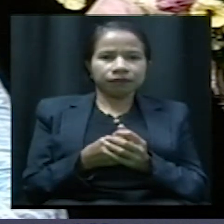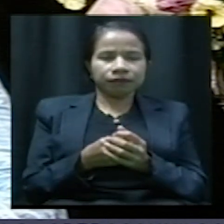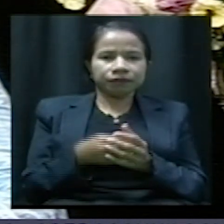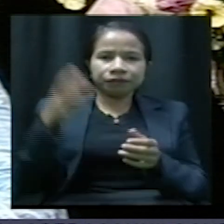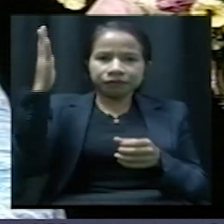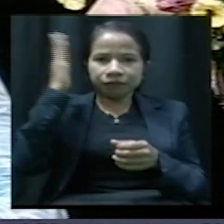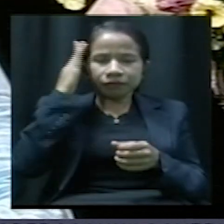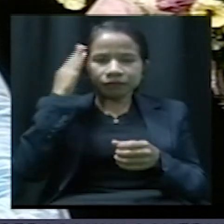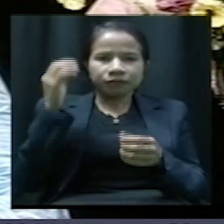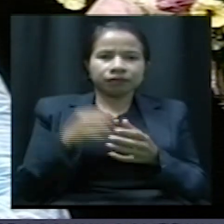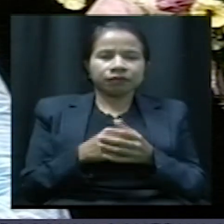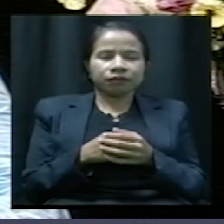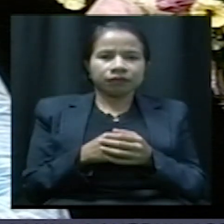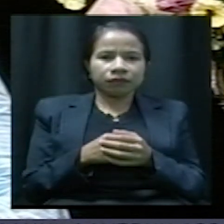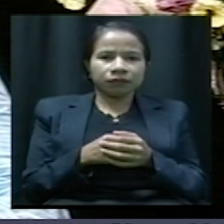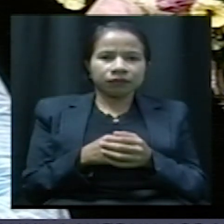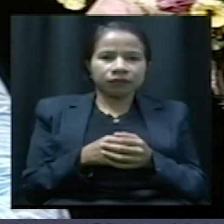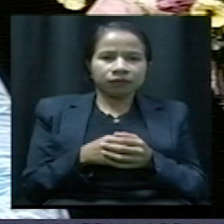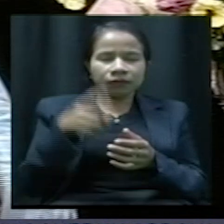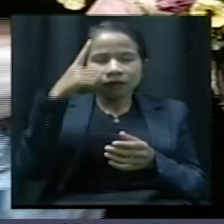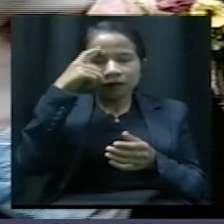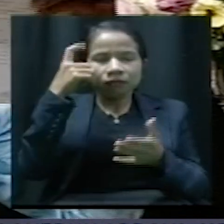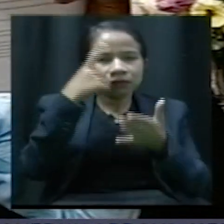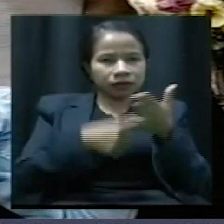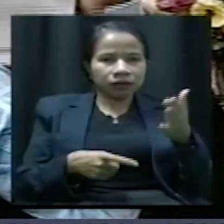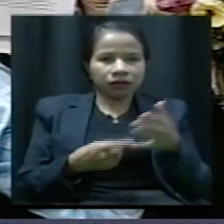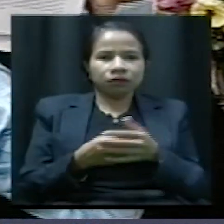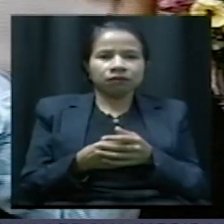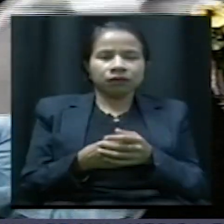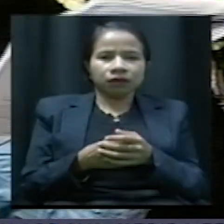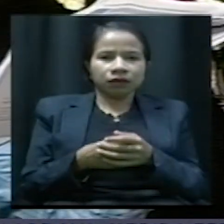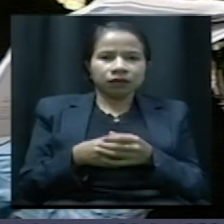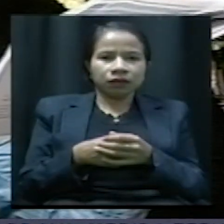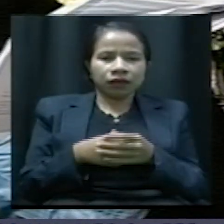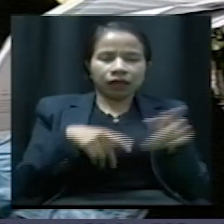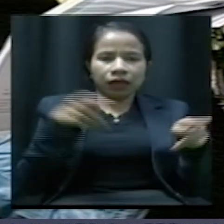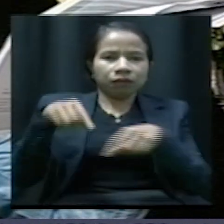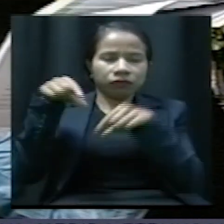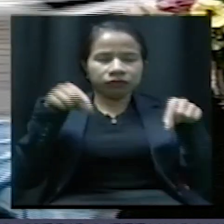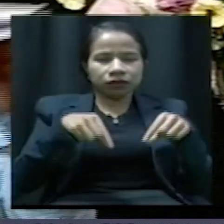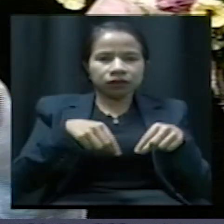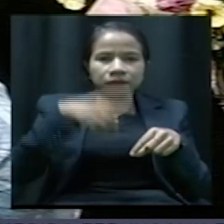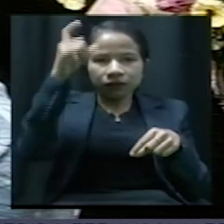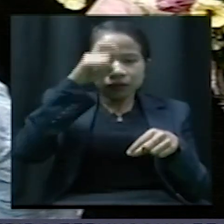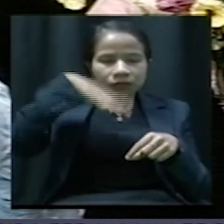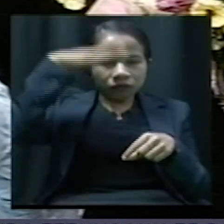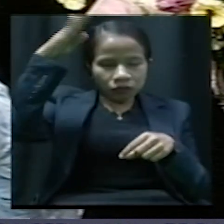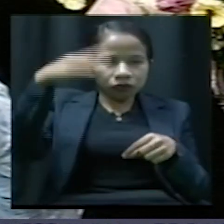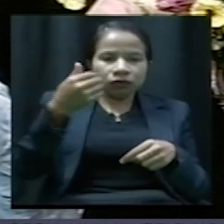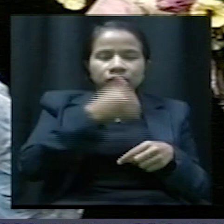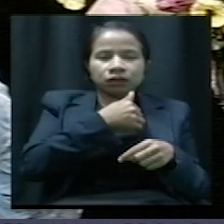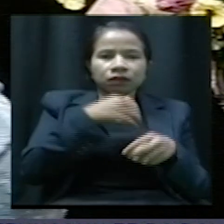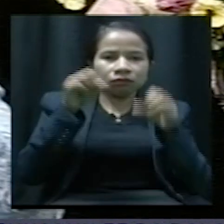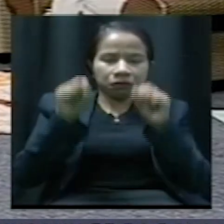Hakarak hatene majumin tambah sedama sirah nebe mahusi produktifu ne dalama sirok bele